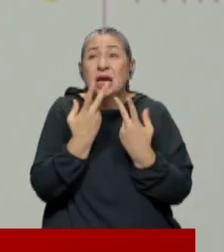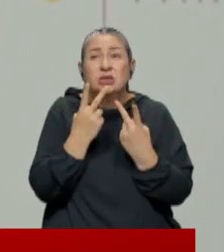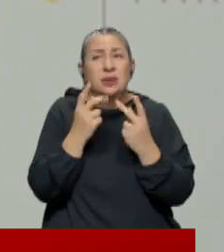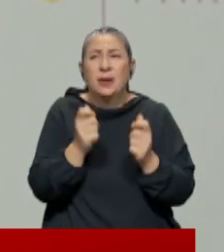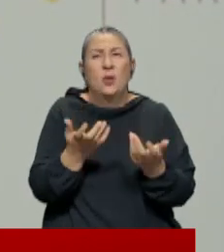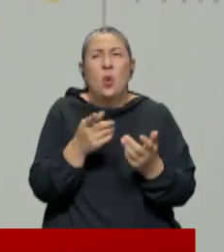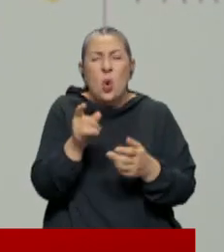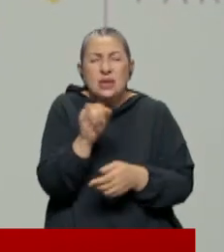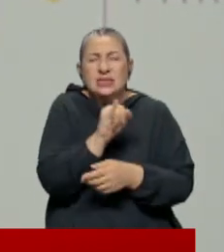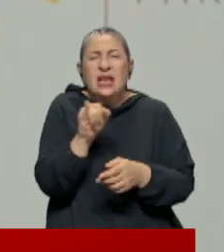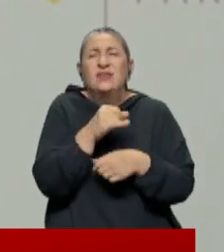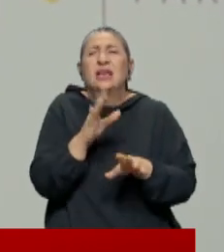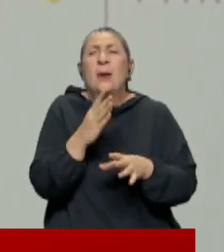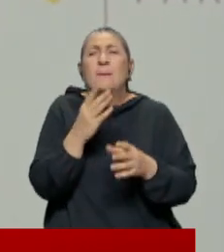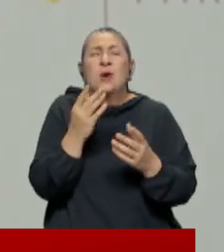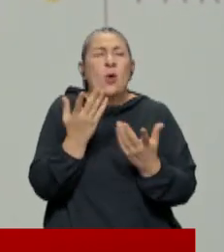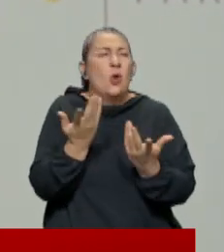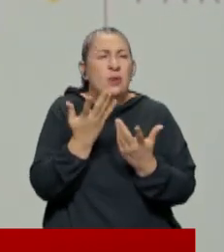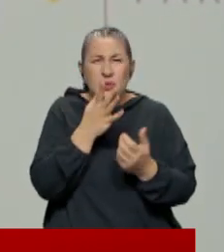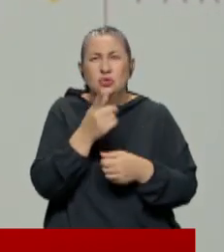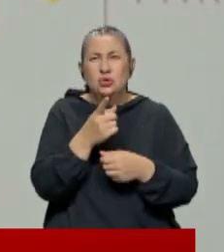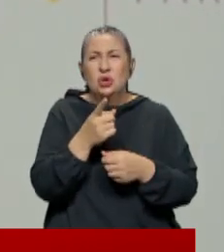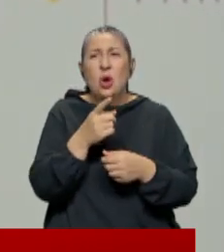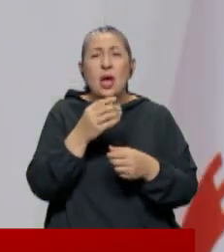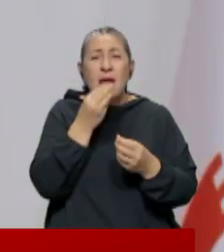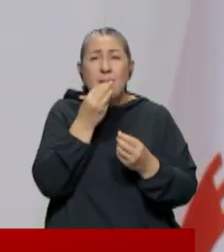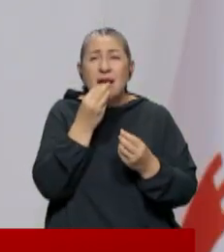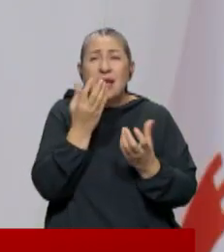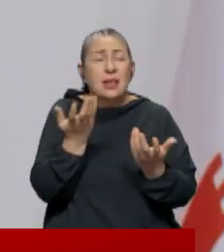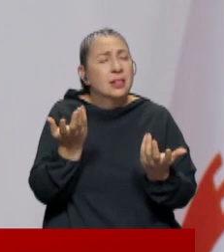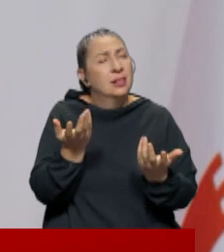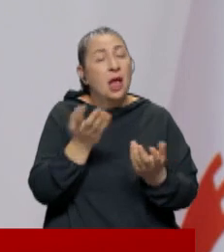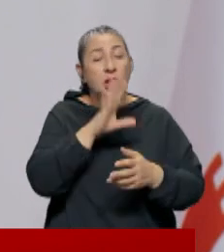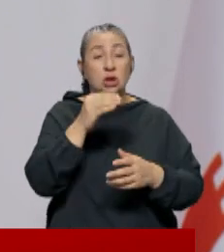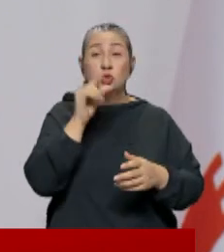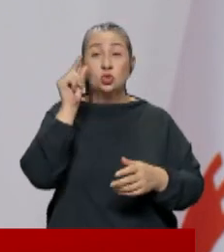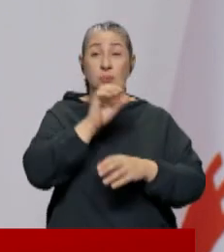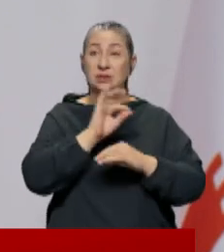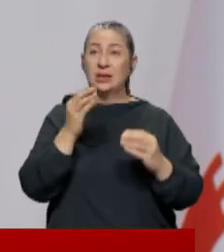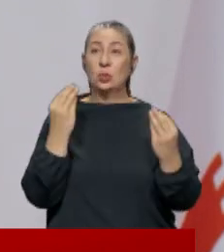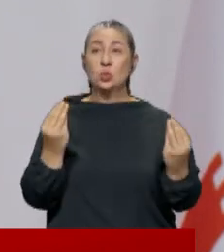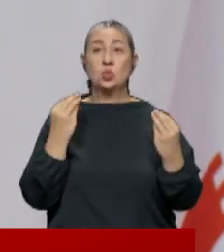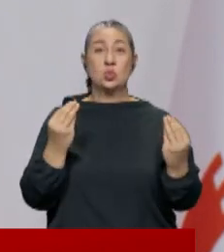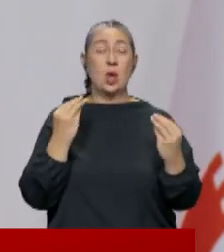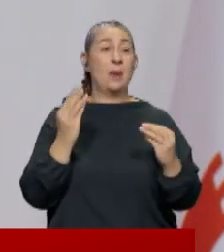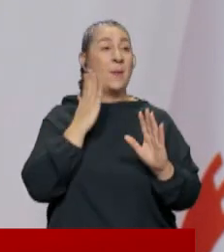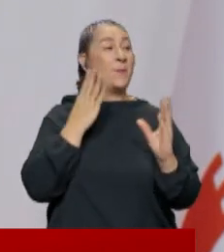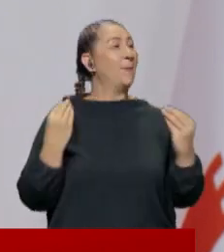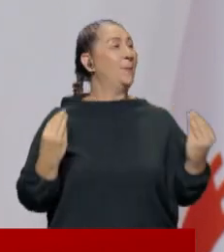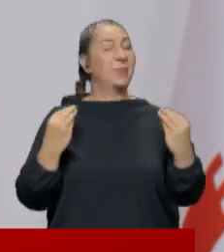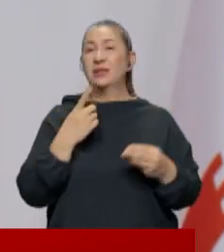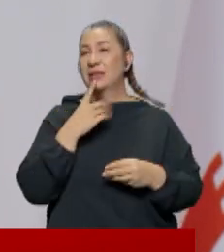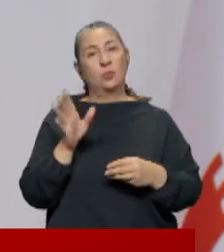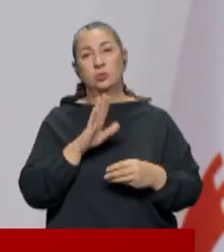ki? O zayıflık falan değil, yani bir şey o. Ne biliyor musunuz? Protein yok. Her şeyin kuşkusuz toz pembe olduğunu hiçbir zaman